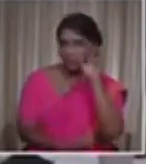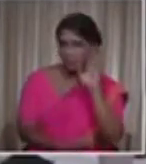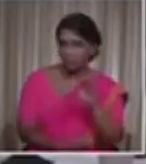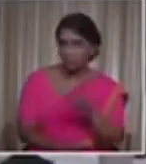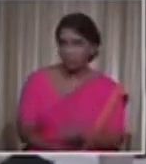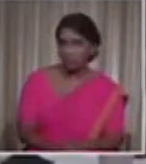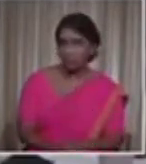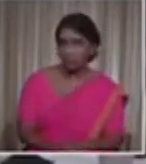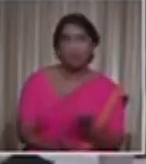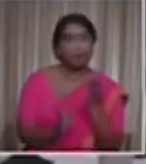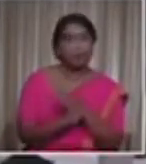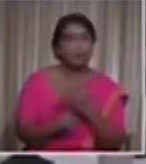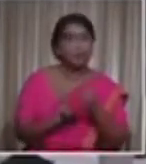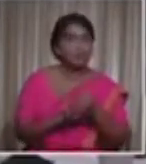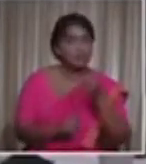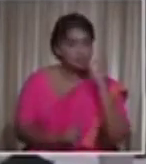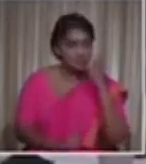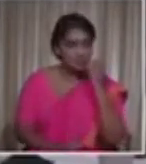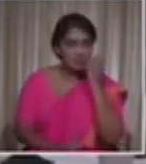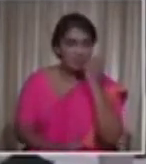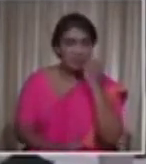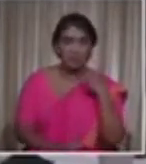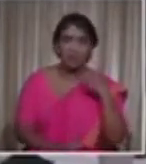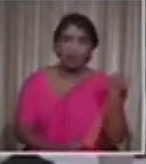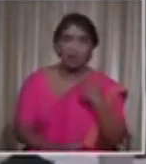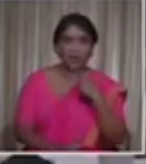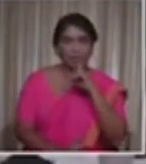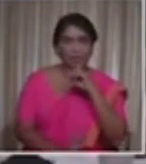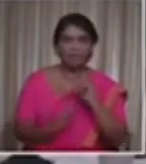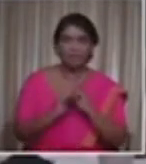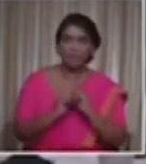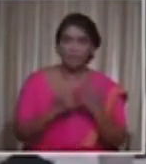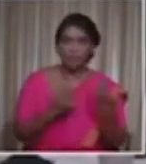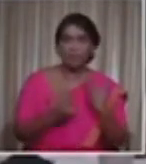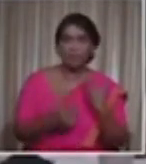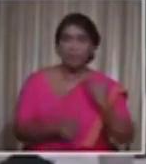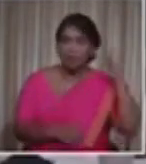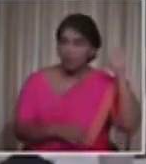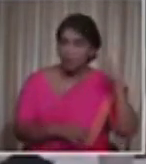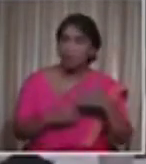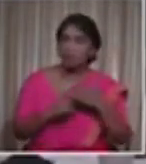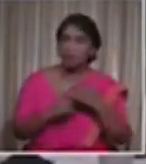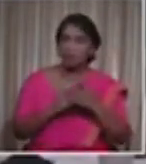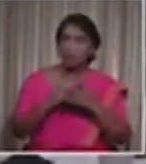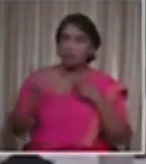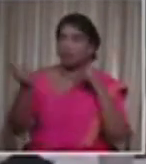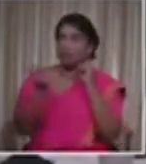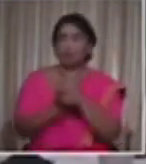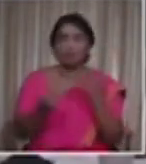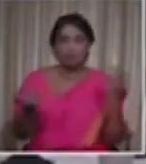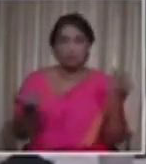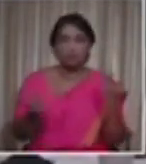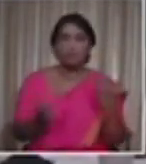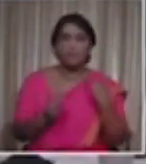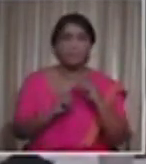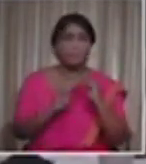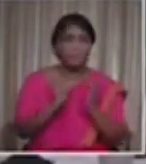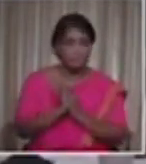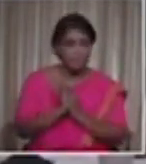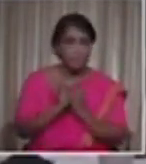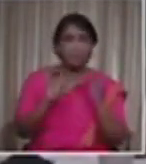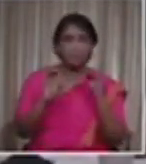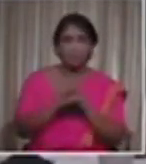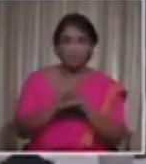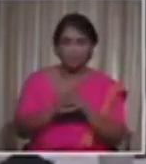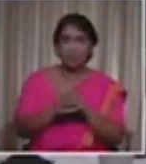හිටපු සභාපතිතුමා ගැන මං අලුතෙන් කියන්න වැඩක් නැහැ. අපි ආවේ දවසේ ඉඳන් කතා කරලා තිබුණේ නැහැ. මං අගමැති වුණාන් පස් විතර